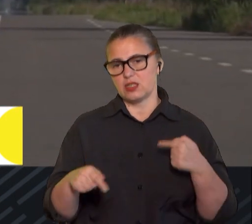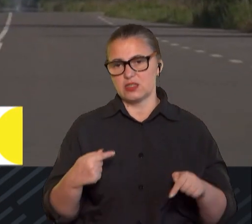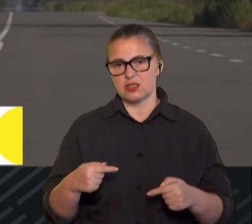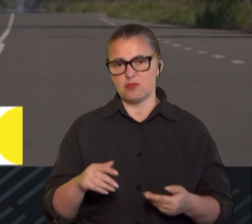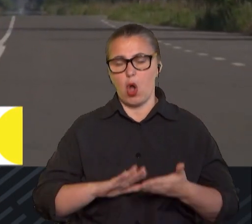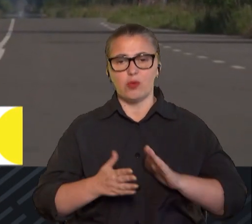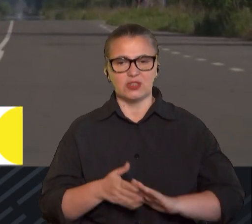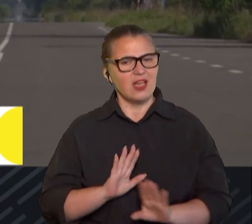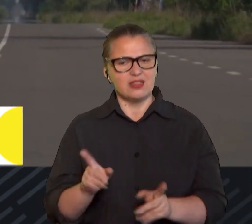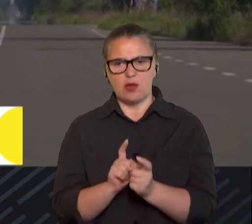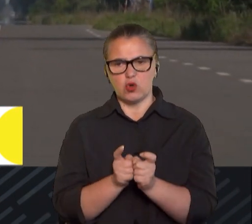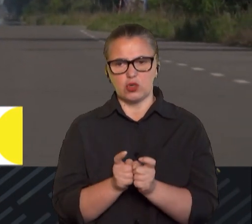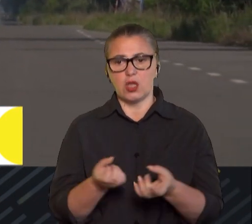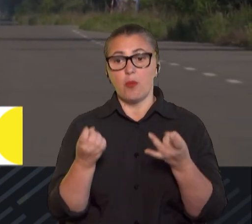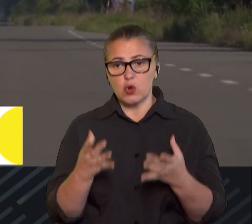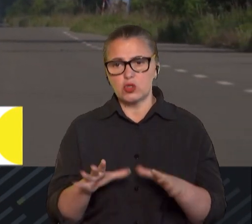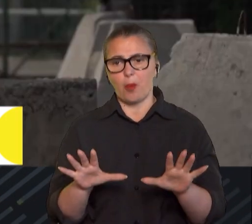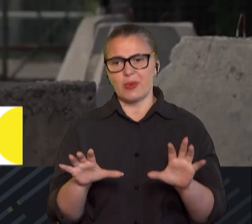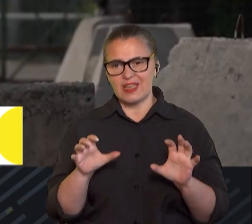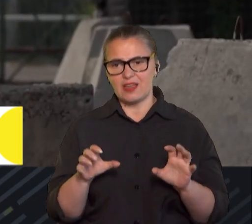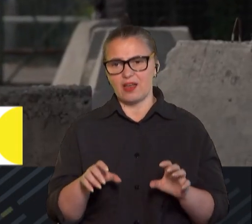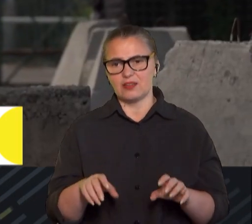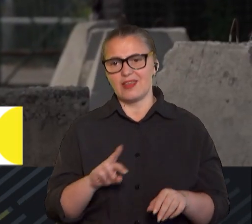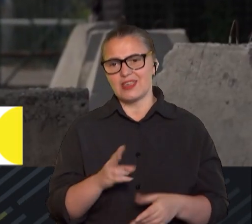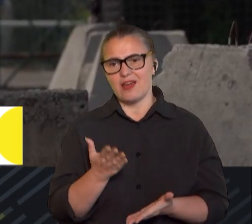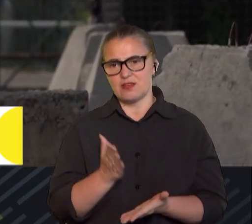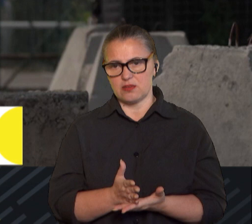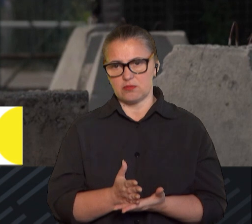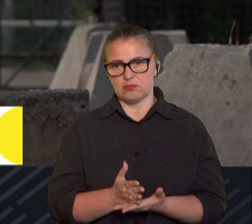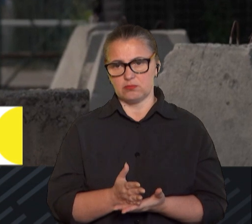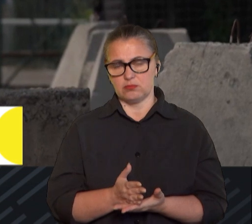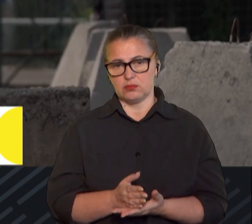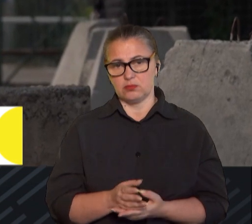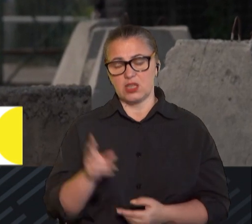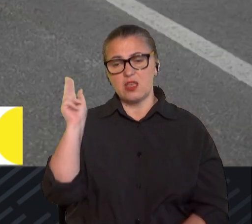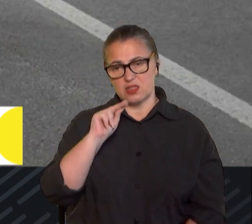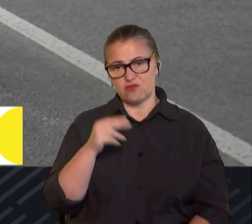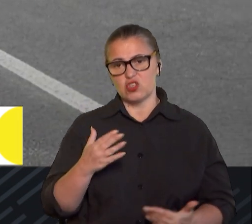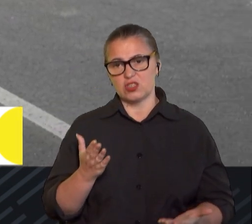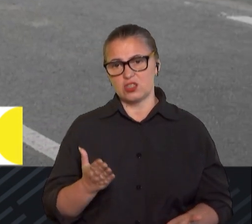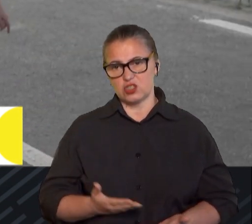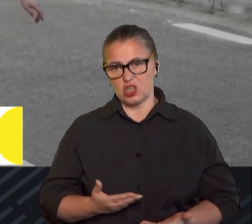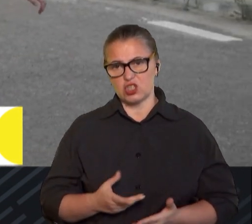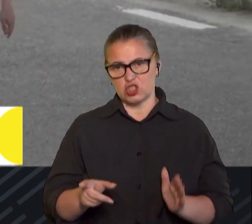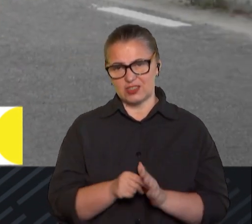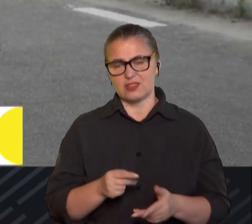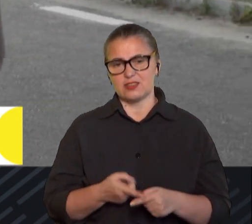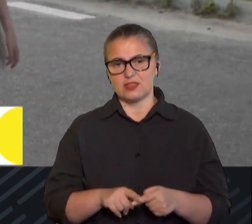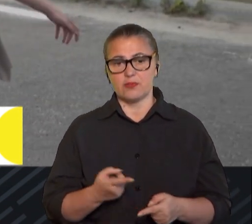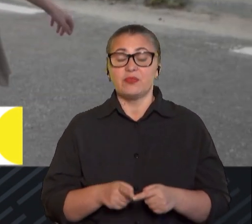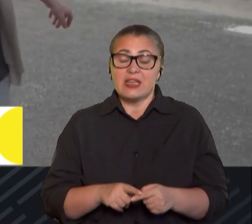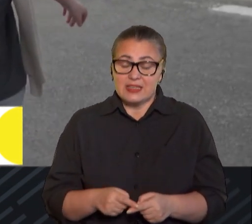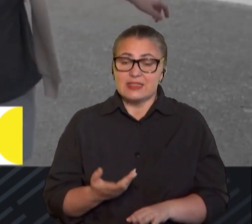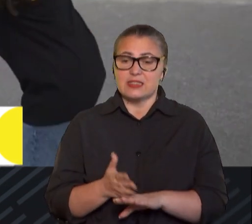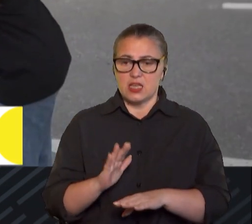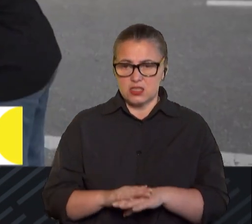ними. Просто прийняти їх такими, як є ці нові обставини, і просто навчитися жити з цим. Це дуже складний процес, адже